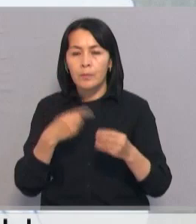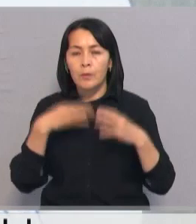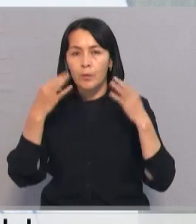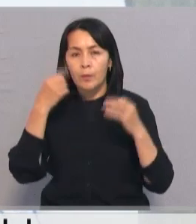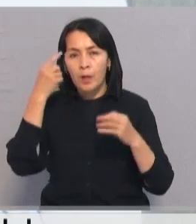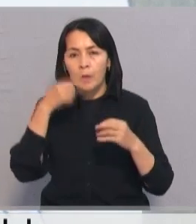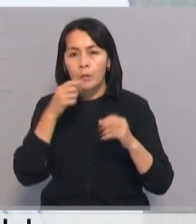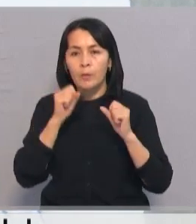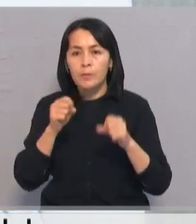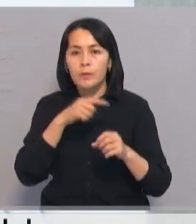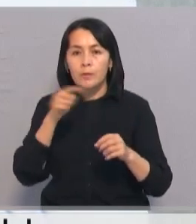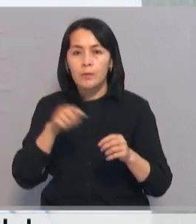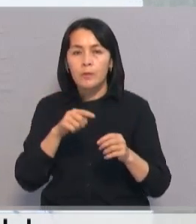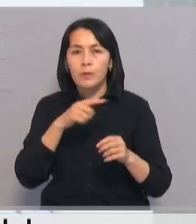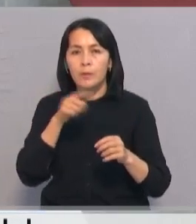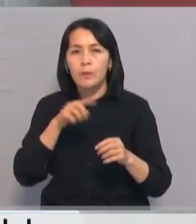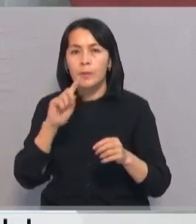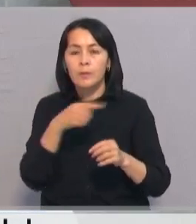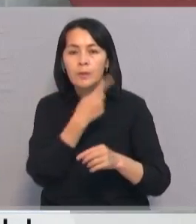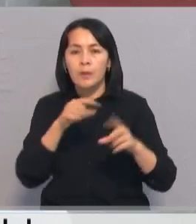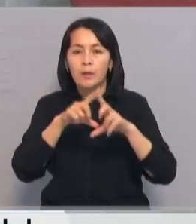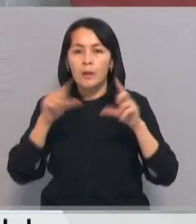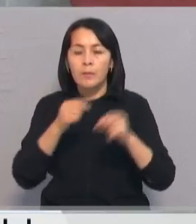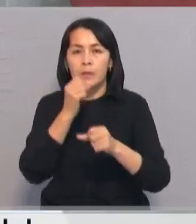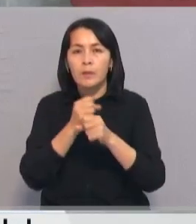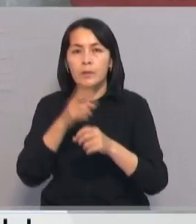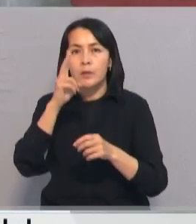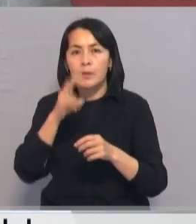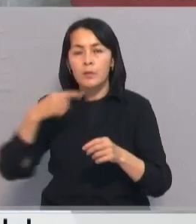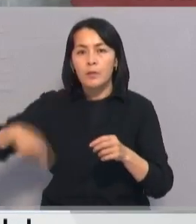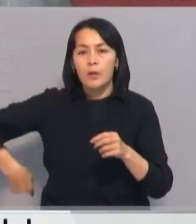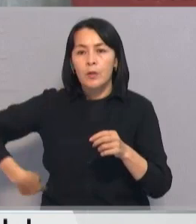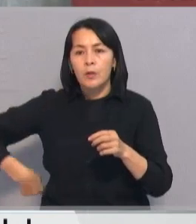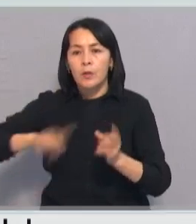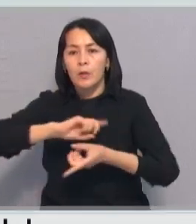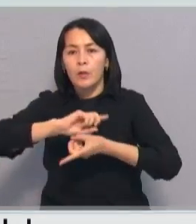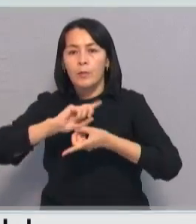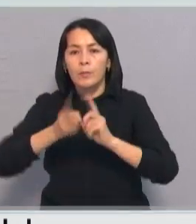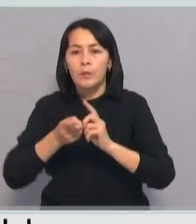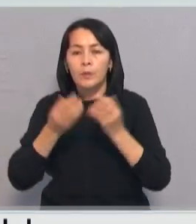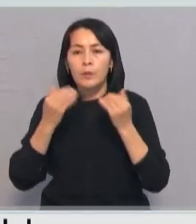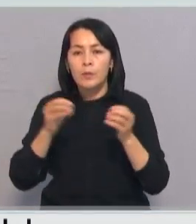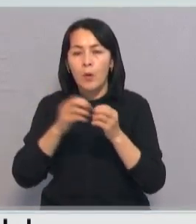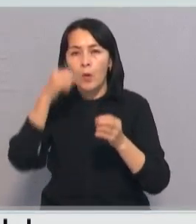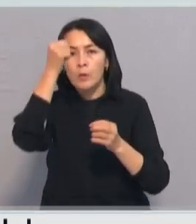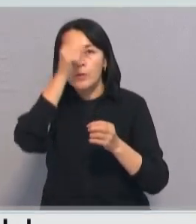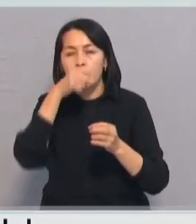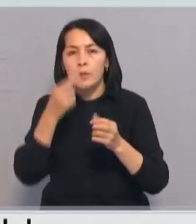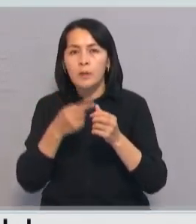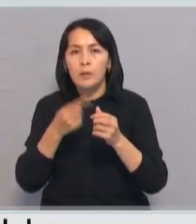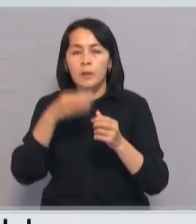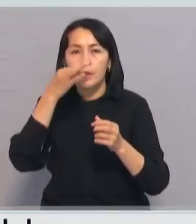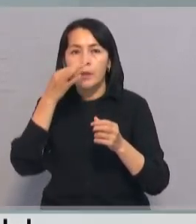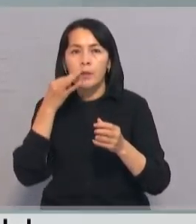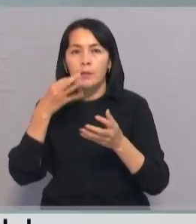Бұл Шымкенттегі нөмірі 1-ші қалалық ауруханасында жасалған 200-ші бүйрек трансплантациясы. 10 жылдың ішінде айтарлықтай